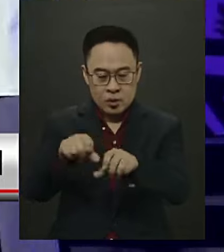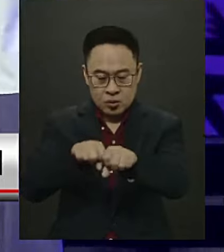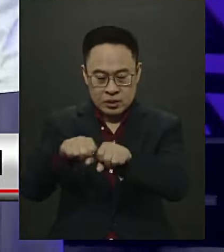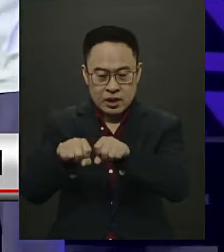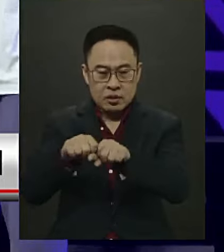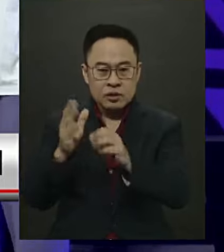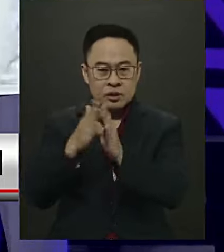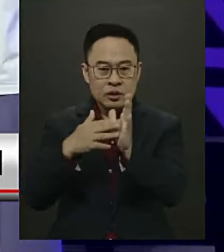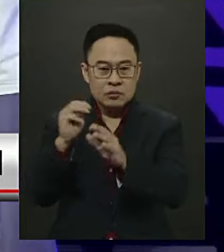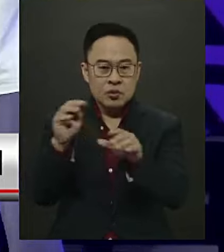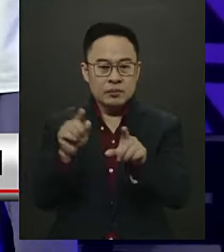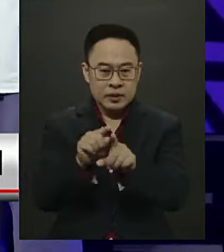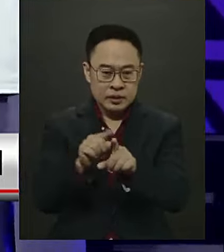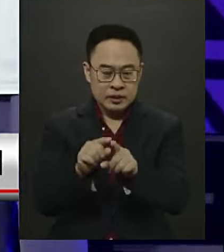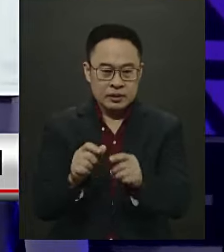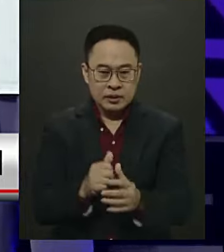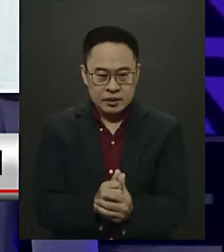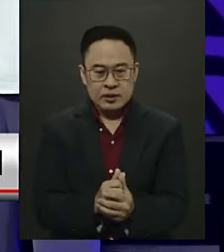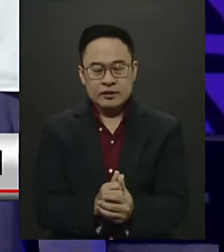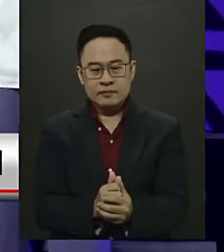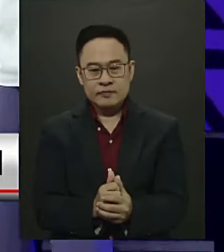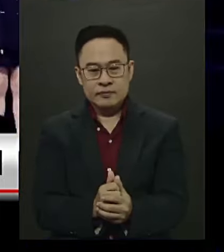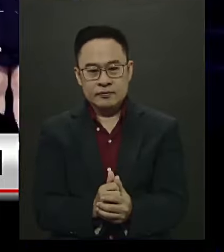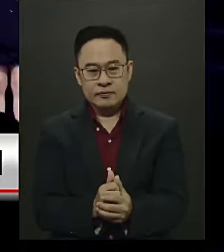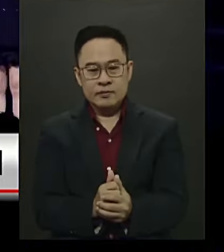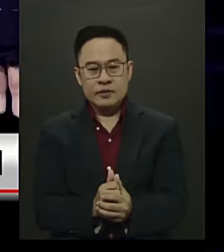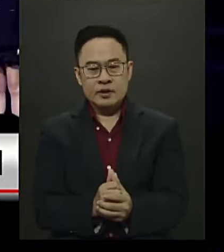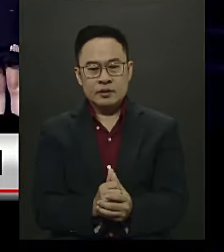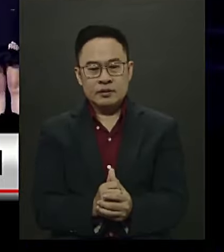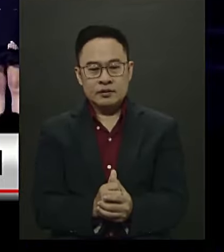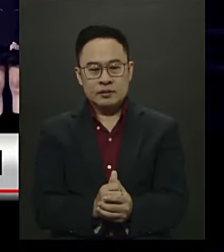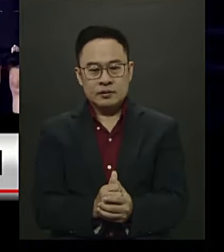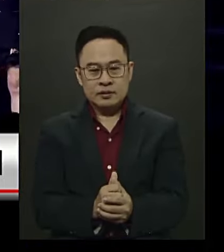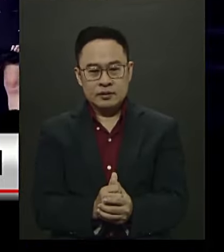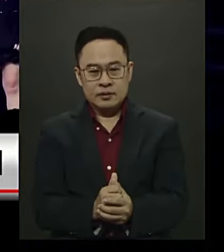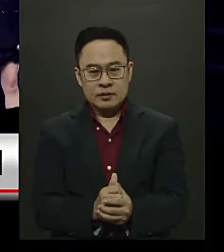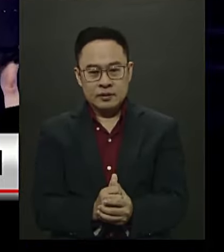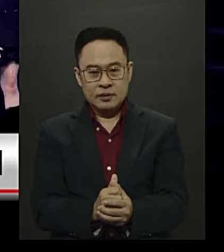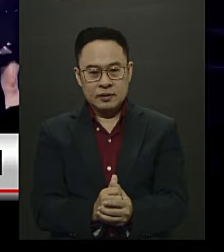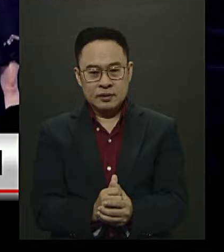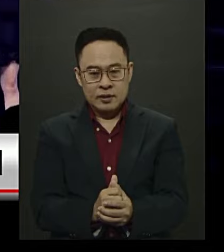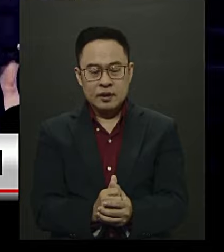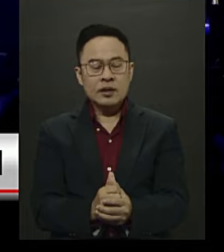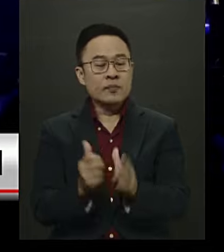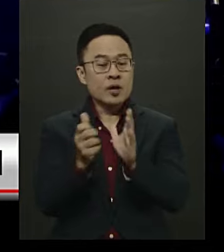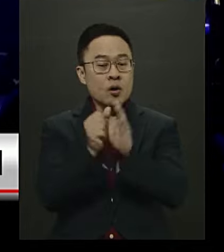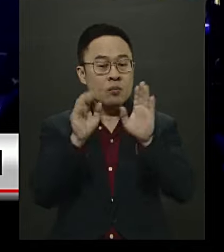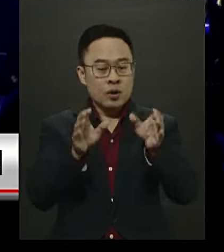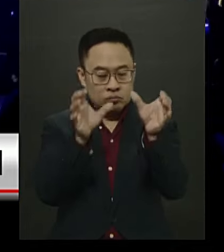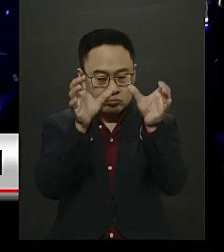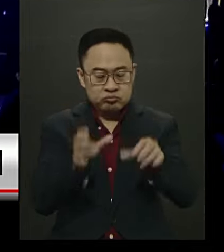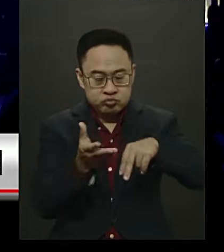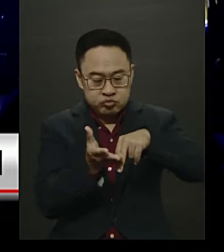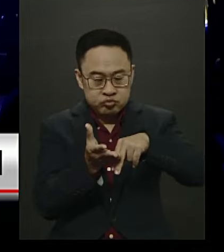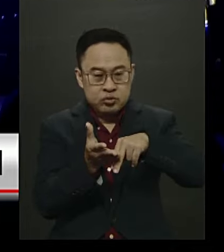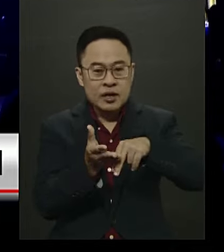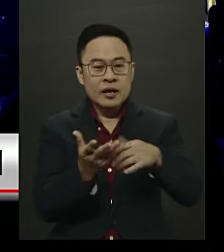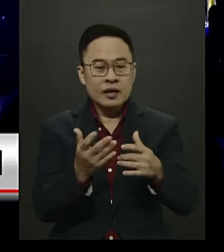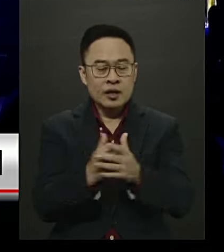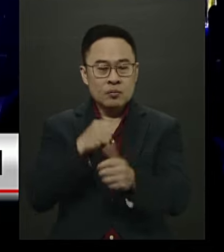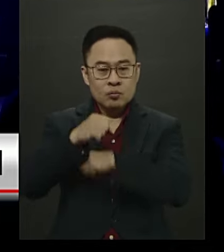limited edition ที่ Kyrie Irving มาร่วมเปิดตัวในครั้งนี้นะคะ เก๋เนาะทำออกมาได้แบบว่าคือด้วยความที่กางเกงม